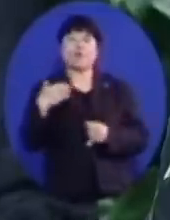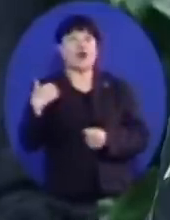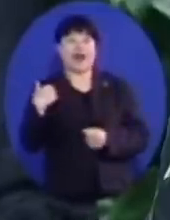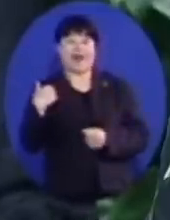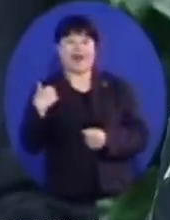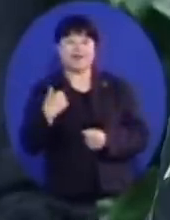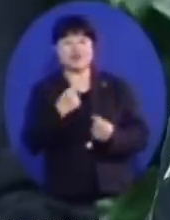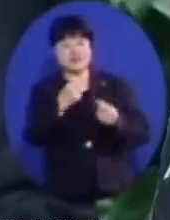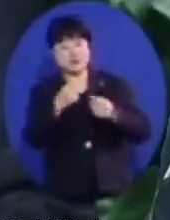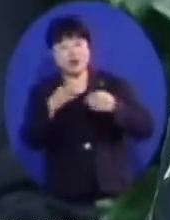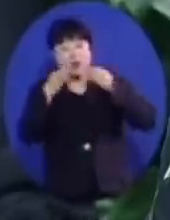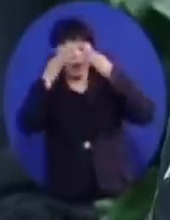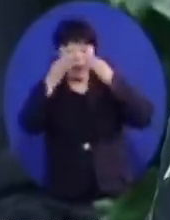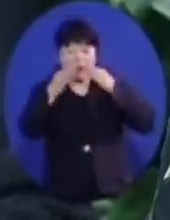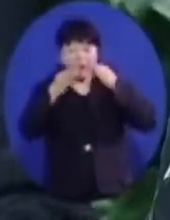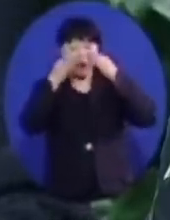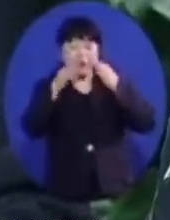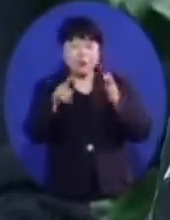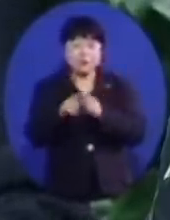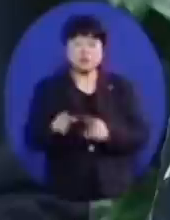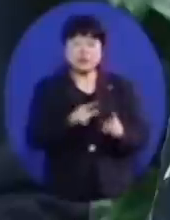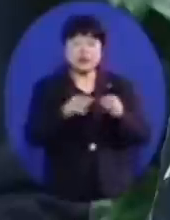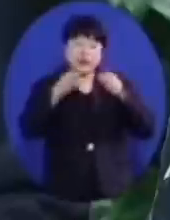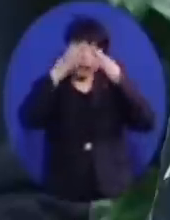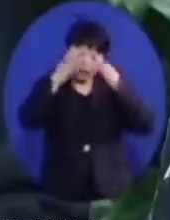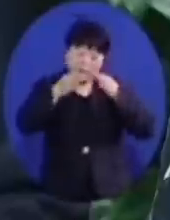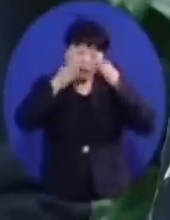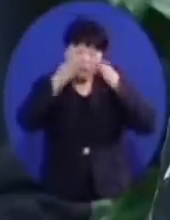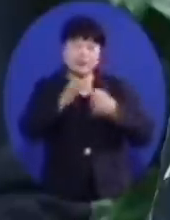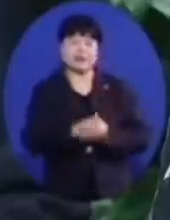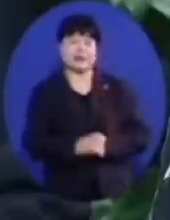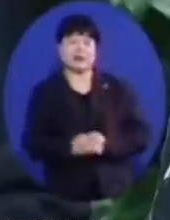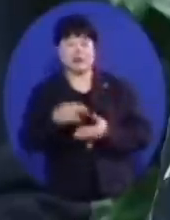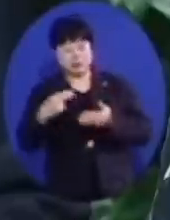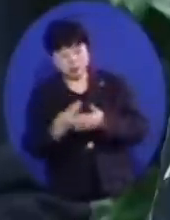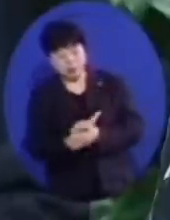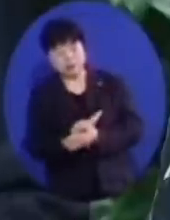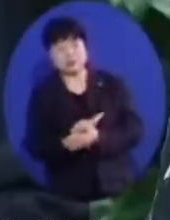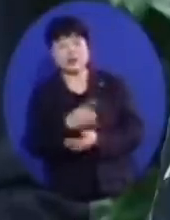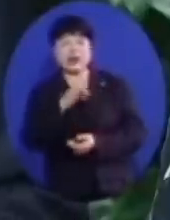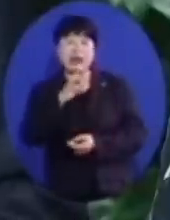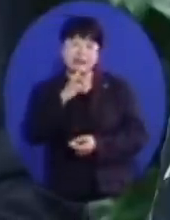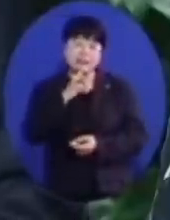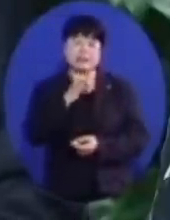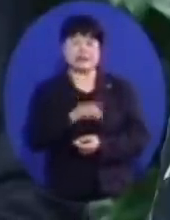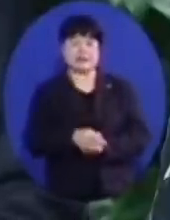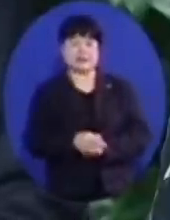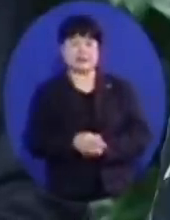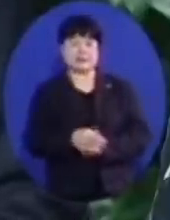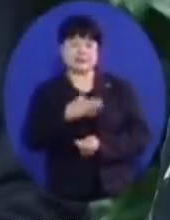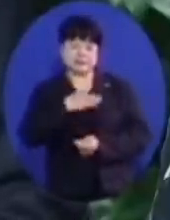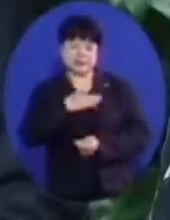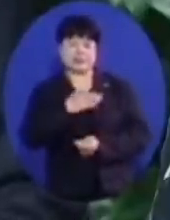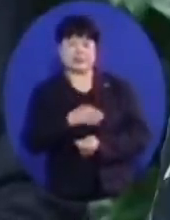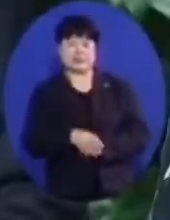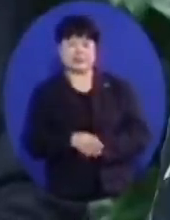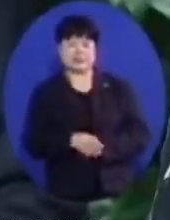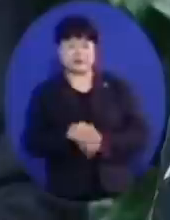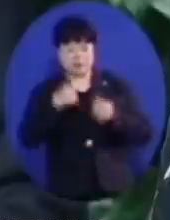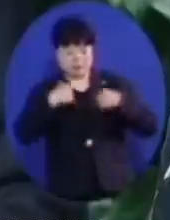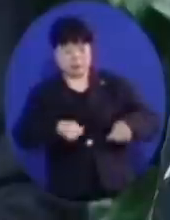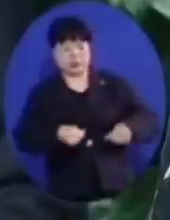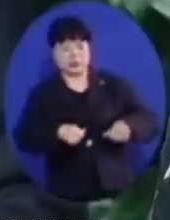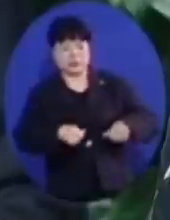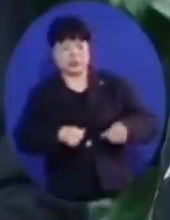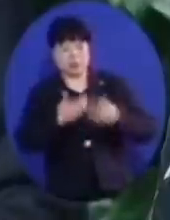우리 힘으로 신앙생활을 하다가 넘어지고 안 되니까 나는 천갈 수